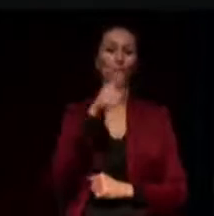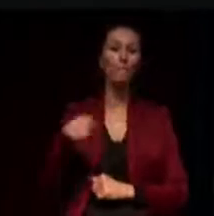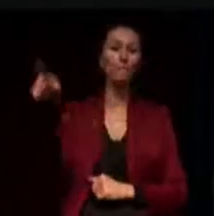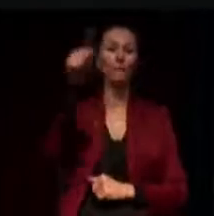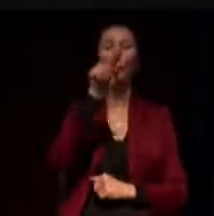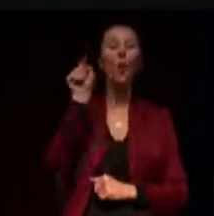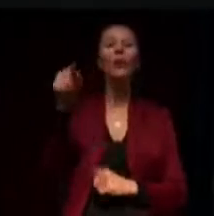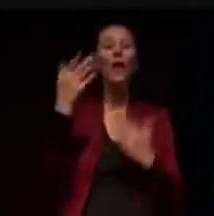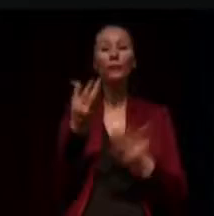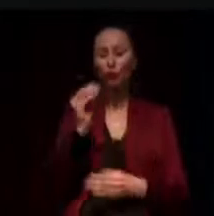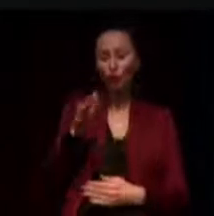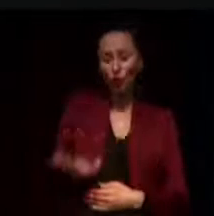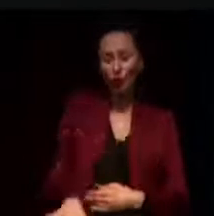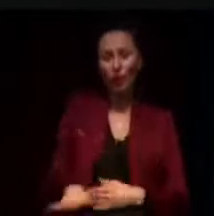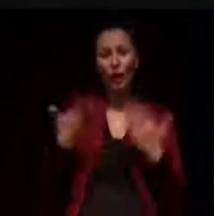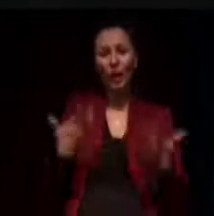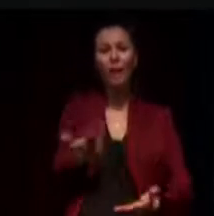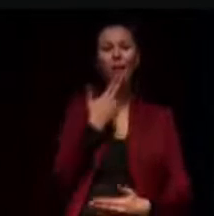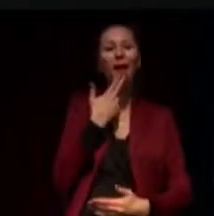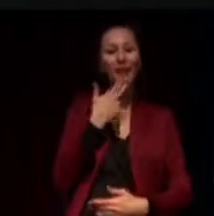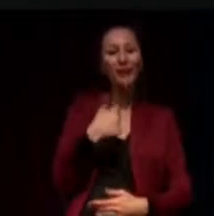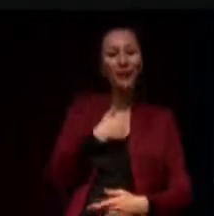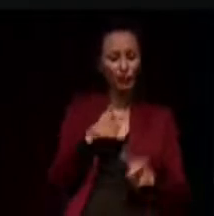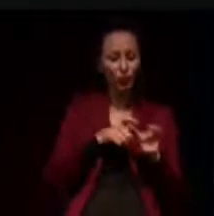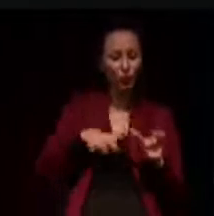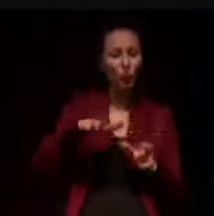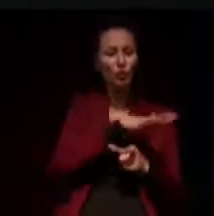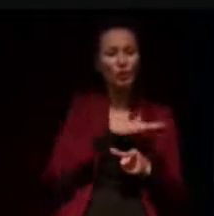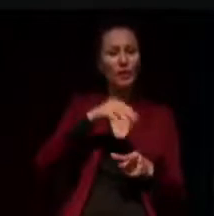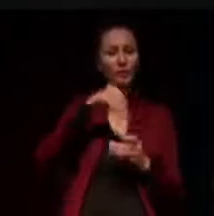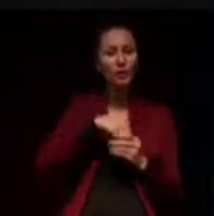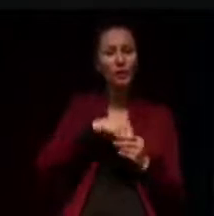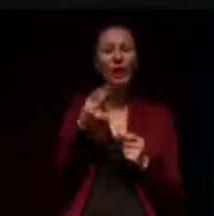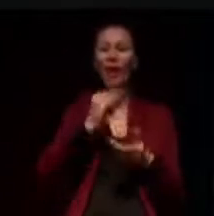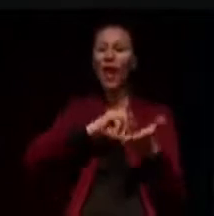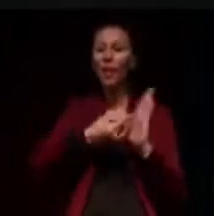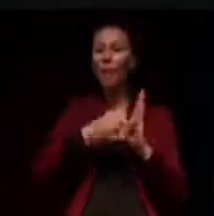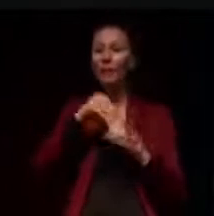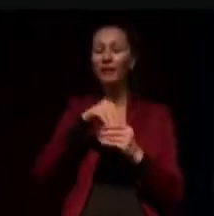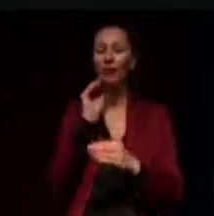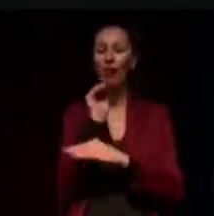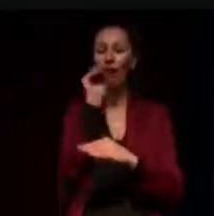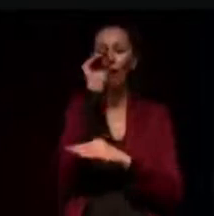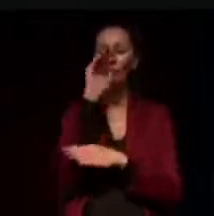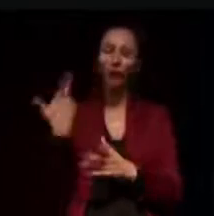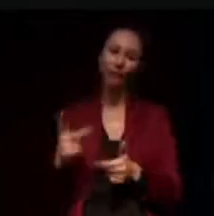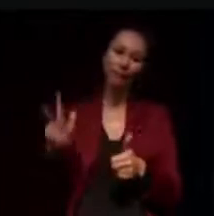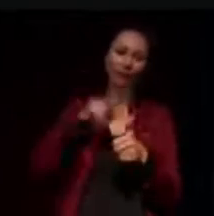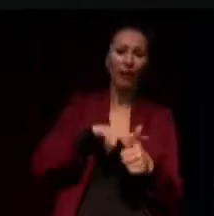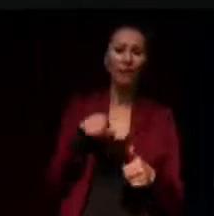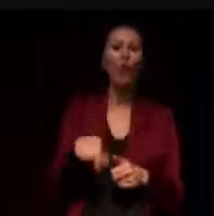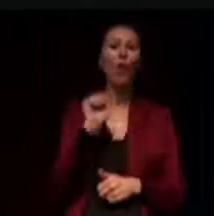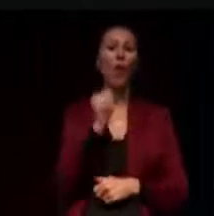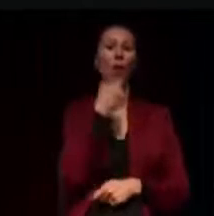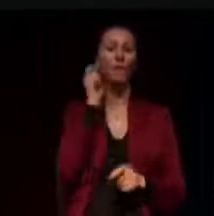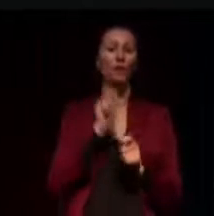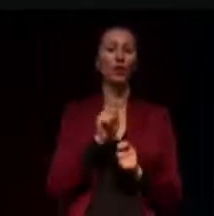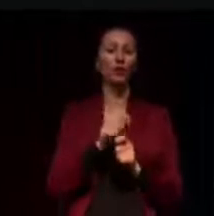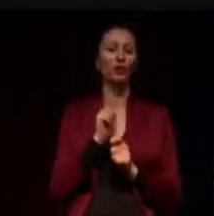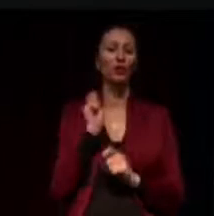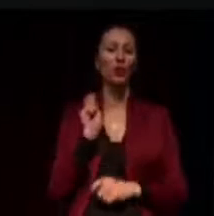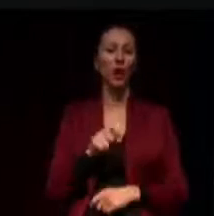Orada hem çocuğun hem kadının sosyalleşmesi ve ekonomik hayata dahil olması açısından önemli işler